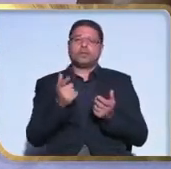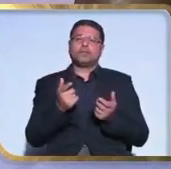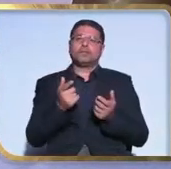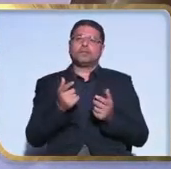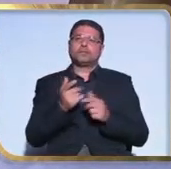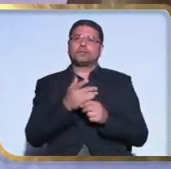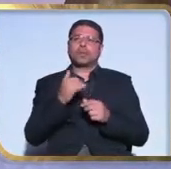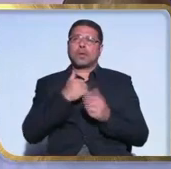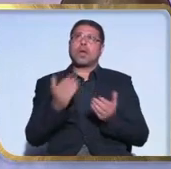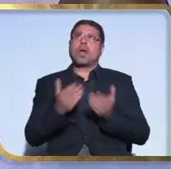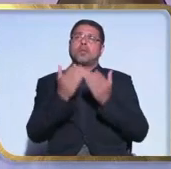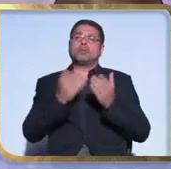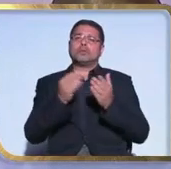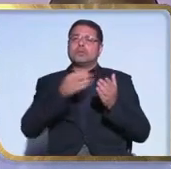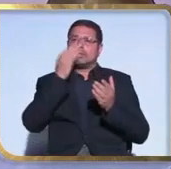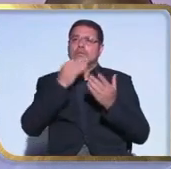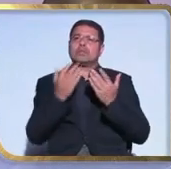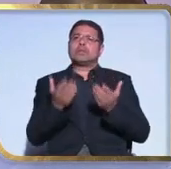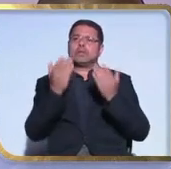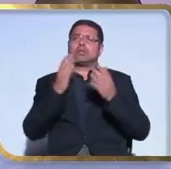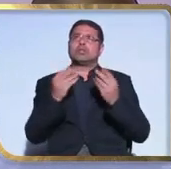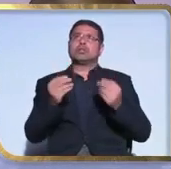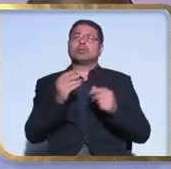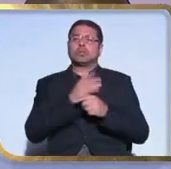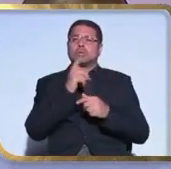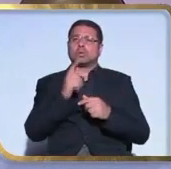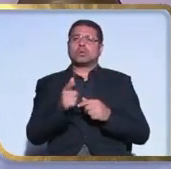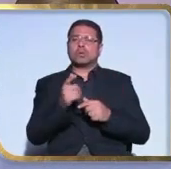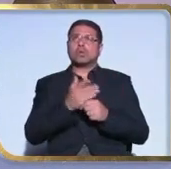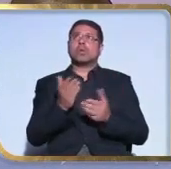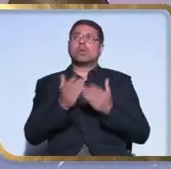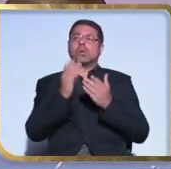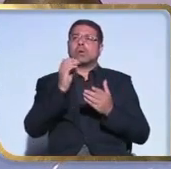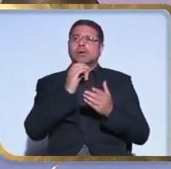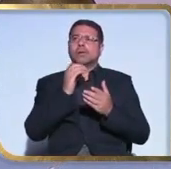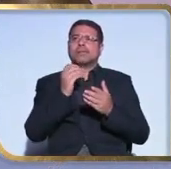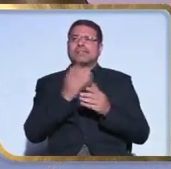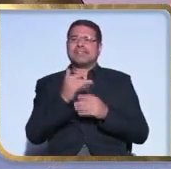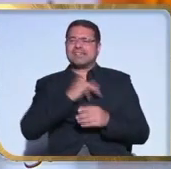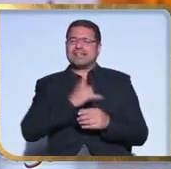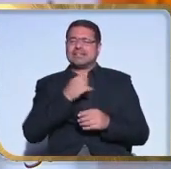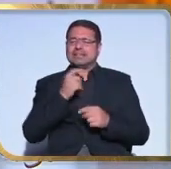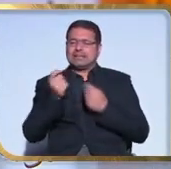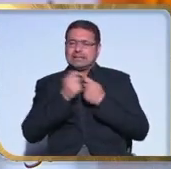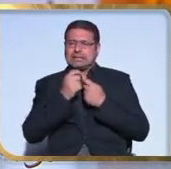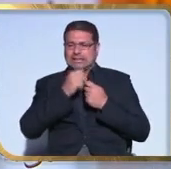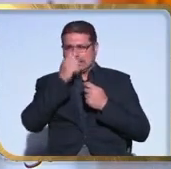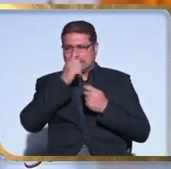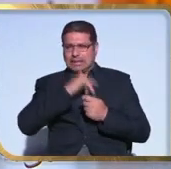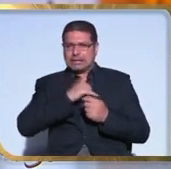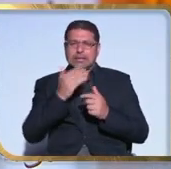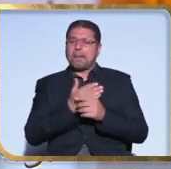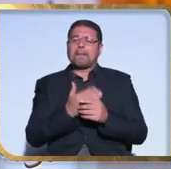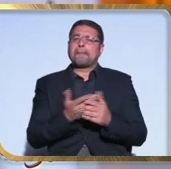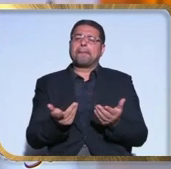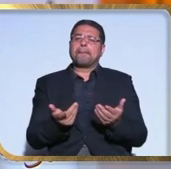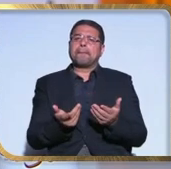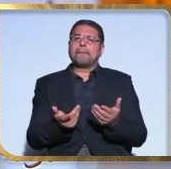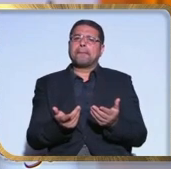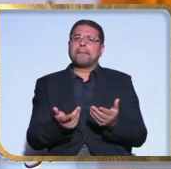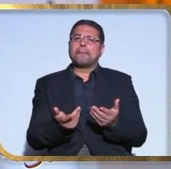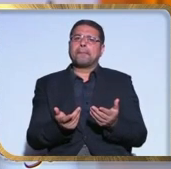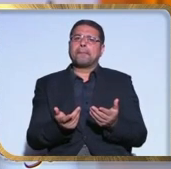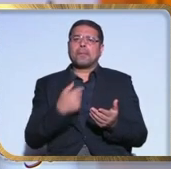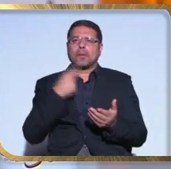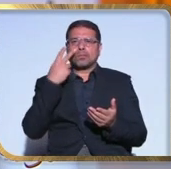بس بدعي ربنا كتير قوي قوي قوي بس انت بتقولي بانبي نفسك بتاني نفسك على ايه يا فندم غلطه